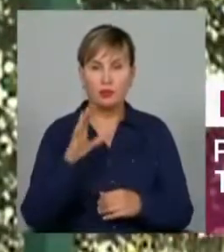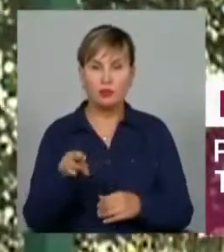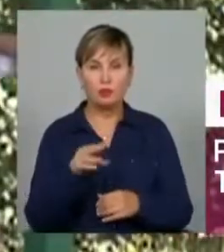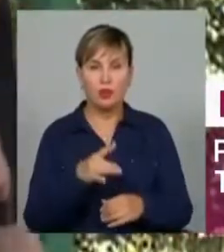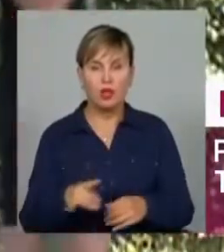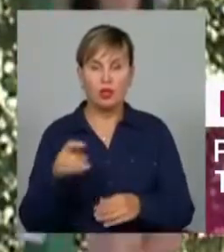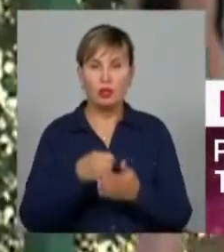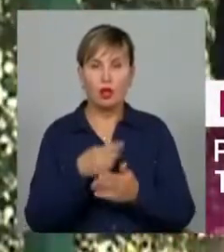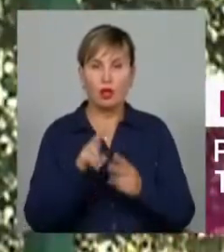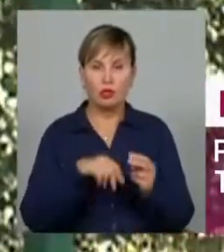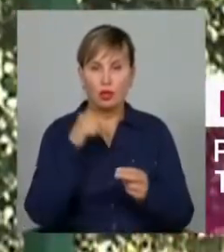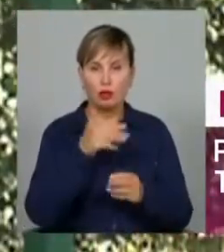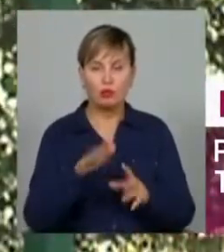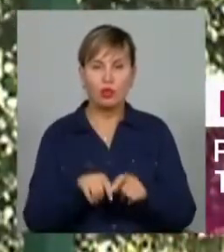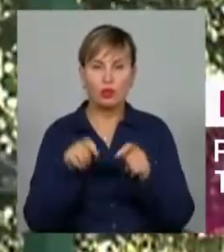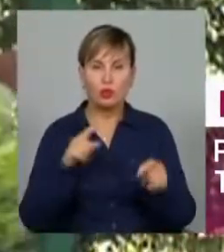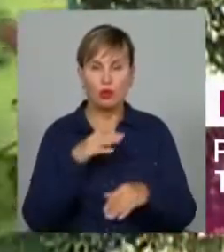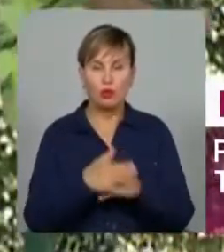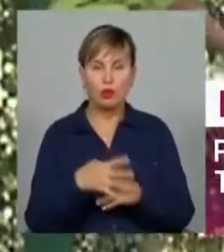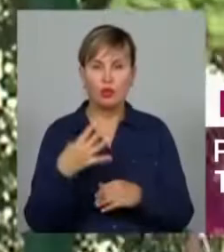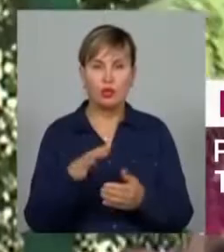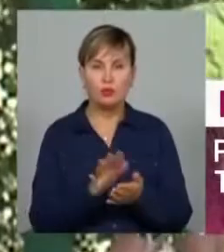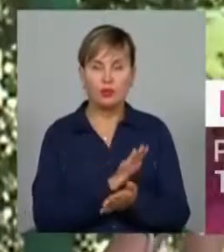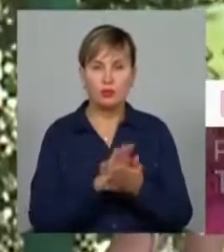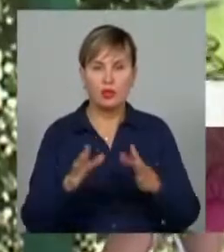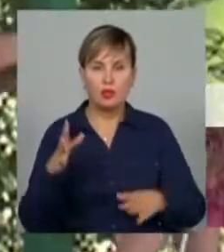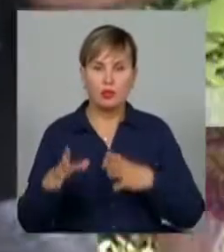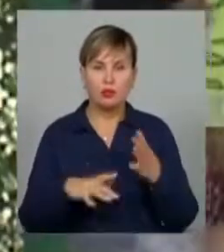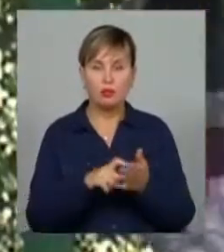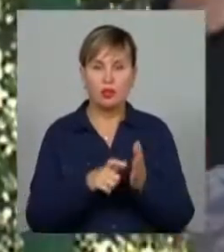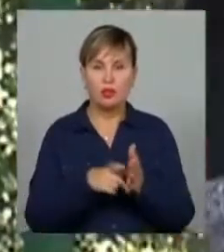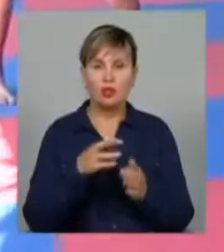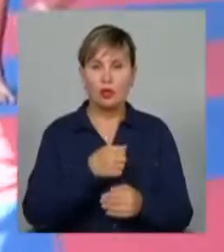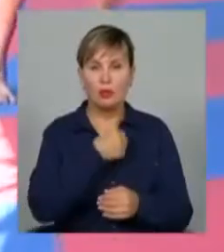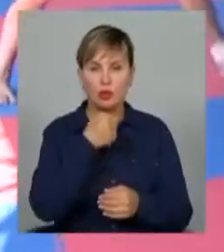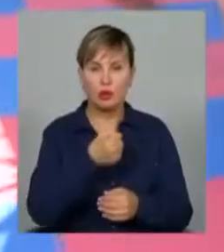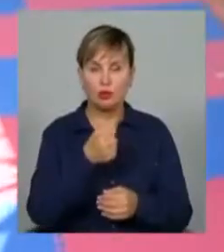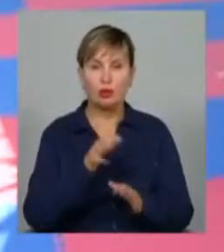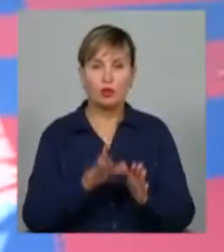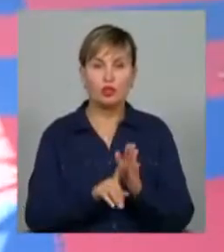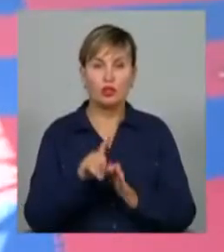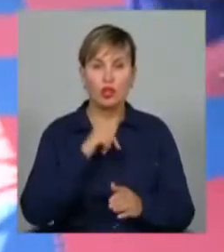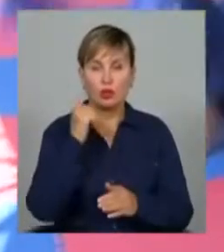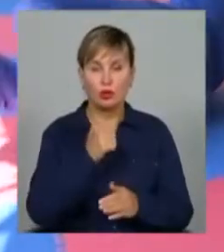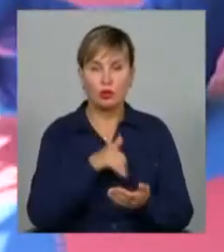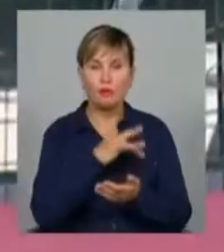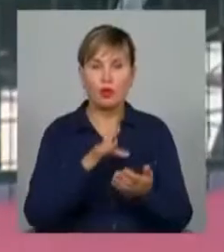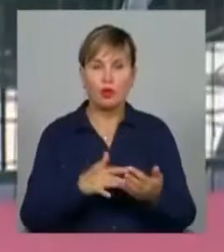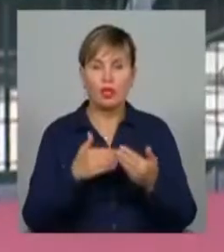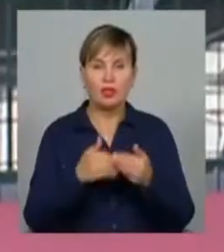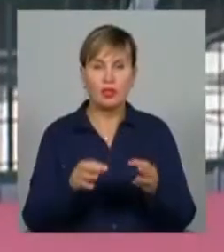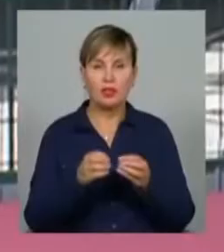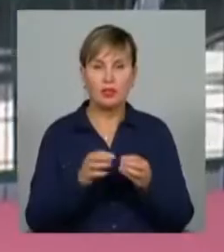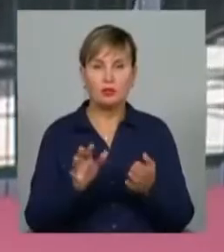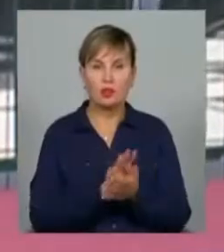Турксибском районе до конца года будет открыто около 40 бесплатных тренировочных площадок для подростков. Только с начала года в городе открыли